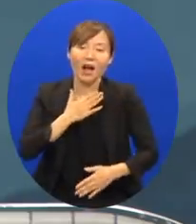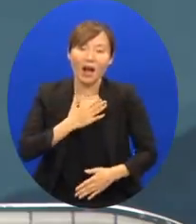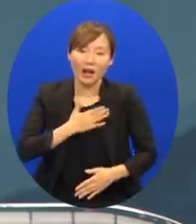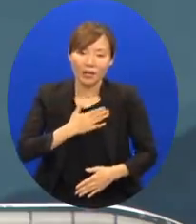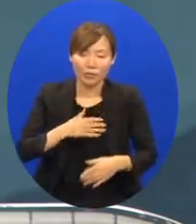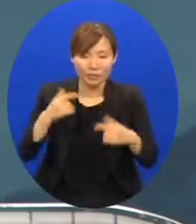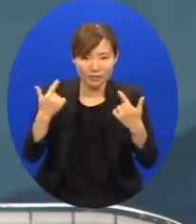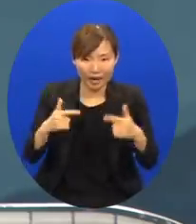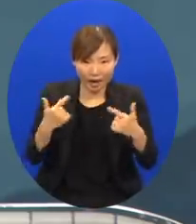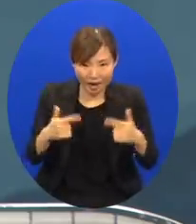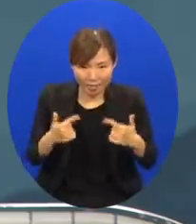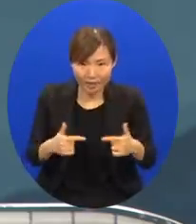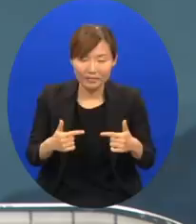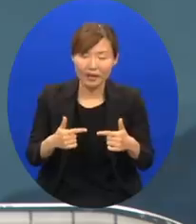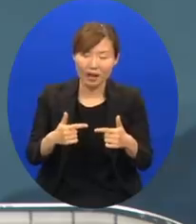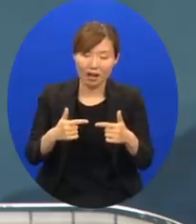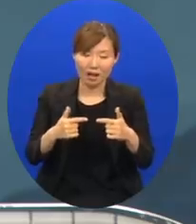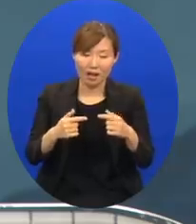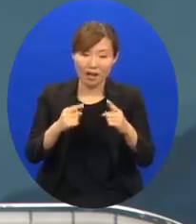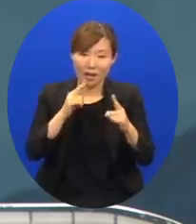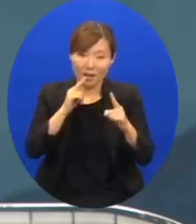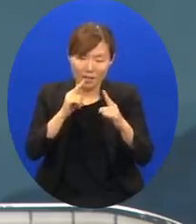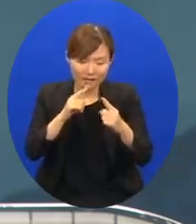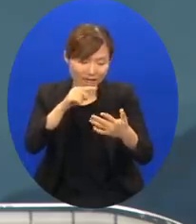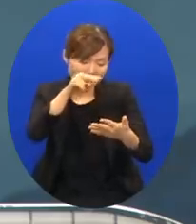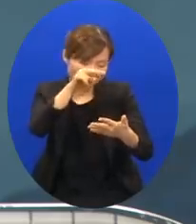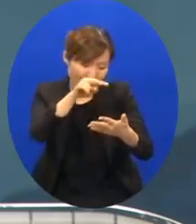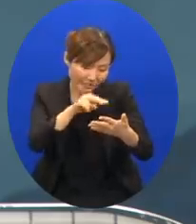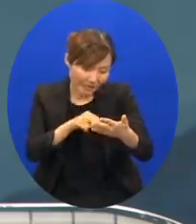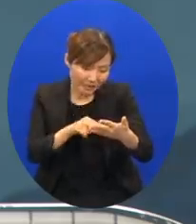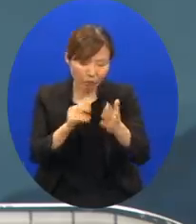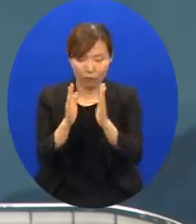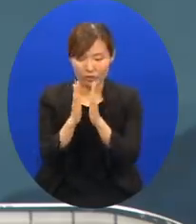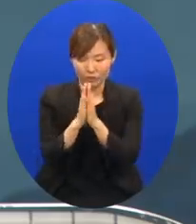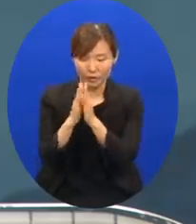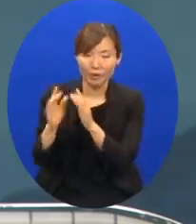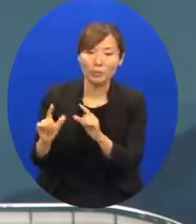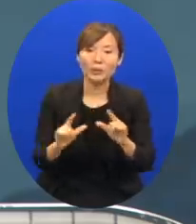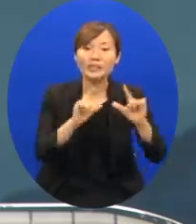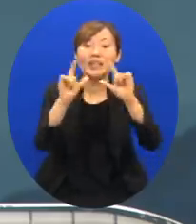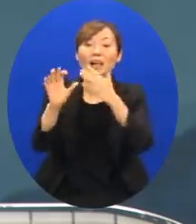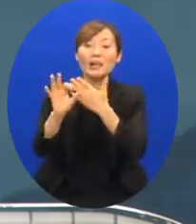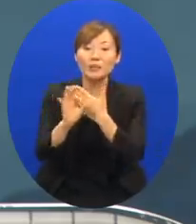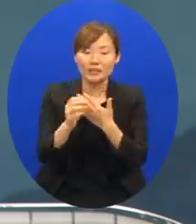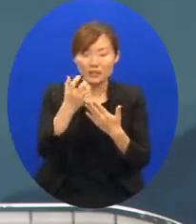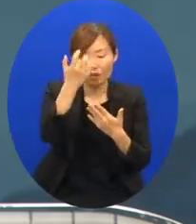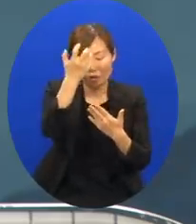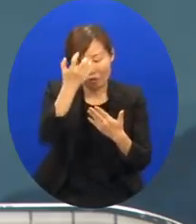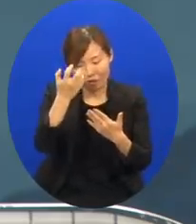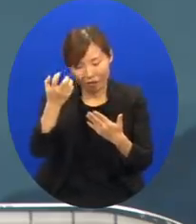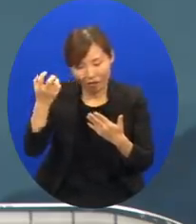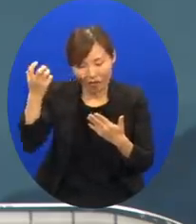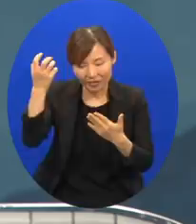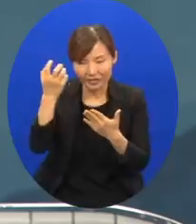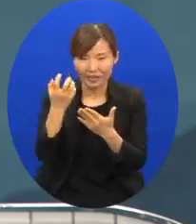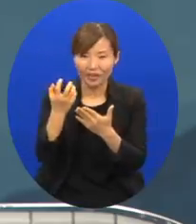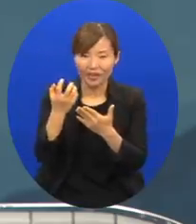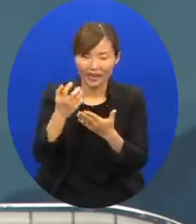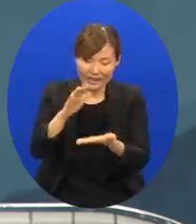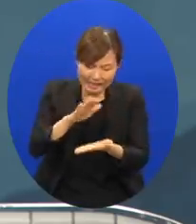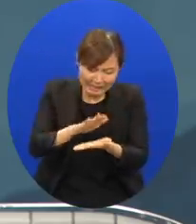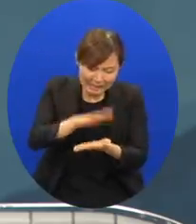바라보고 말씀 보고 기도하며 살면 우리 안에 성령의 열기가 반드시